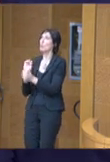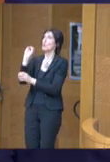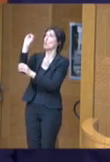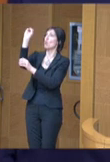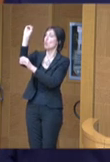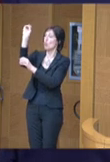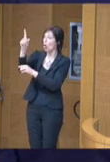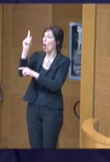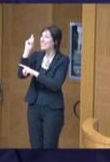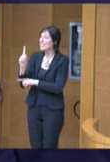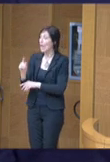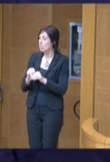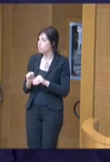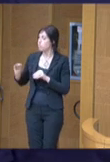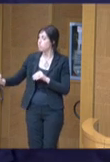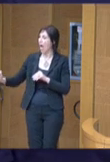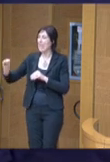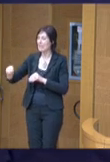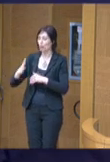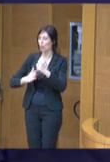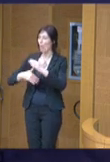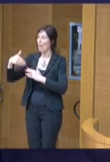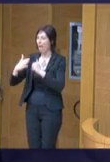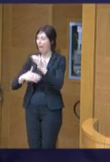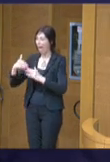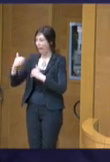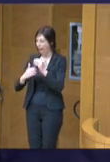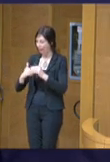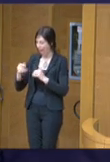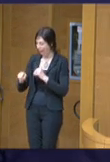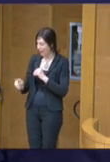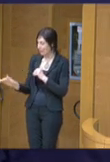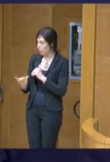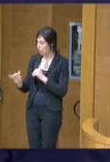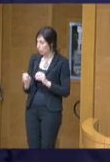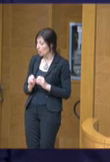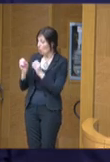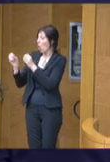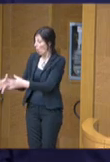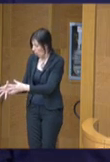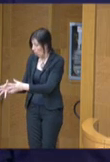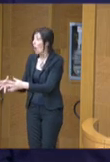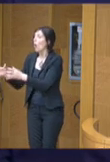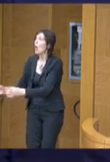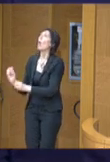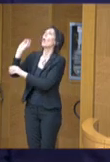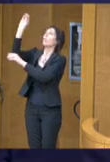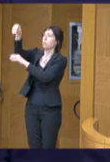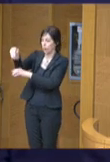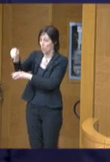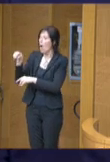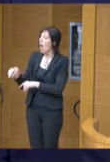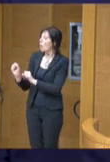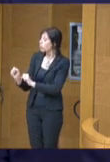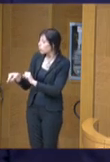non avviene il passaggio tra le mani, proprio dalle mani del bambino. Il bambino con le sue